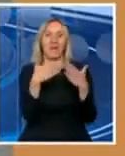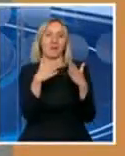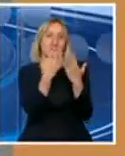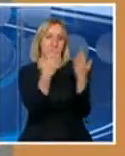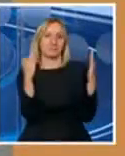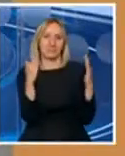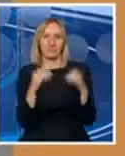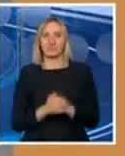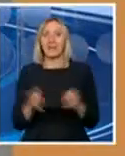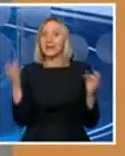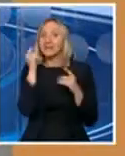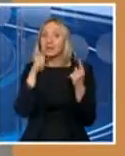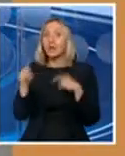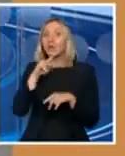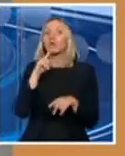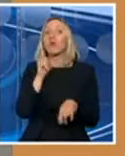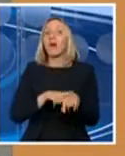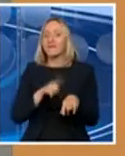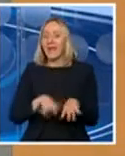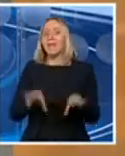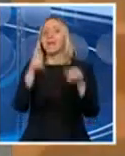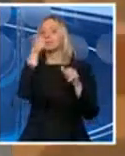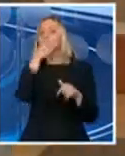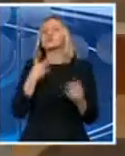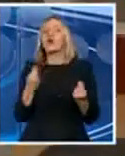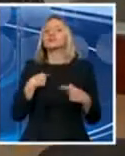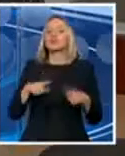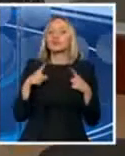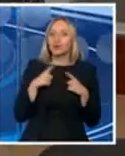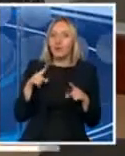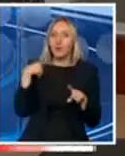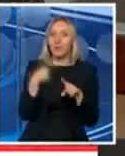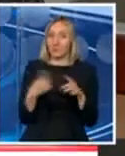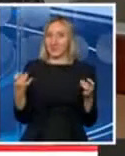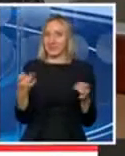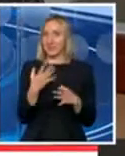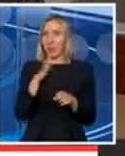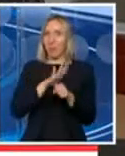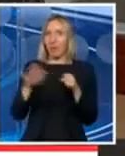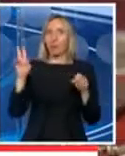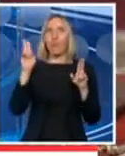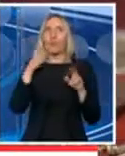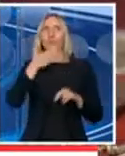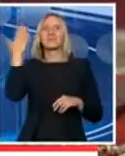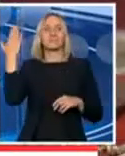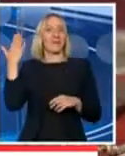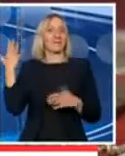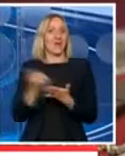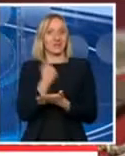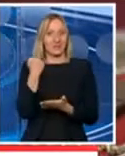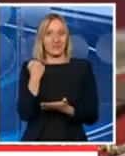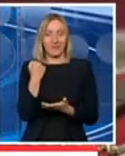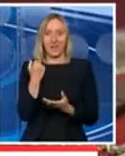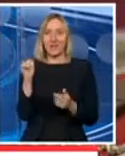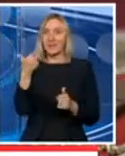Srećni su ljudi koji na vreme otkriju šta je njihova životna svrha, još srećni oni koji je u potpunosti ostvare, za najbolje dobro svoje